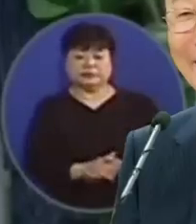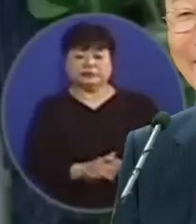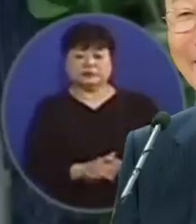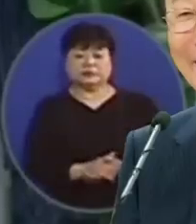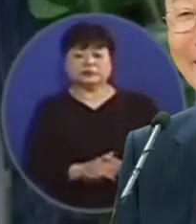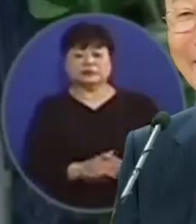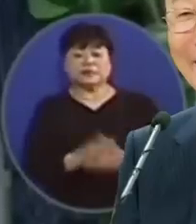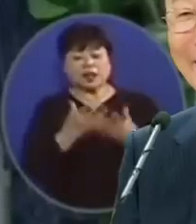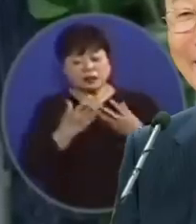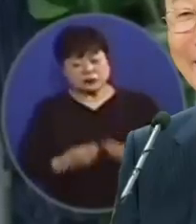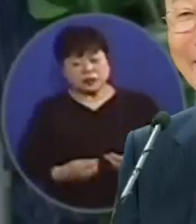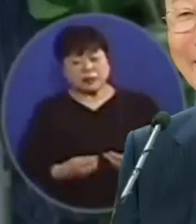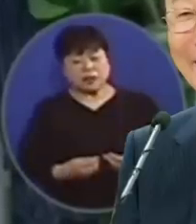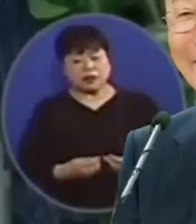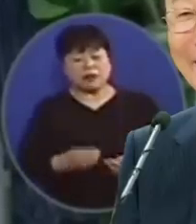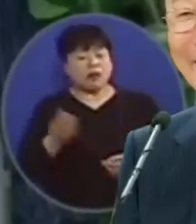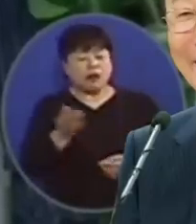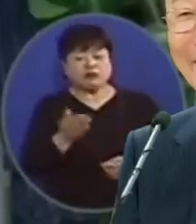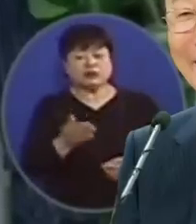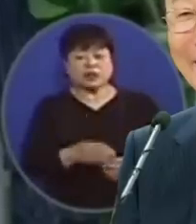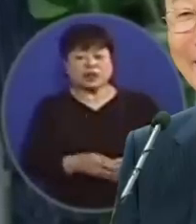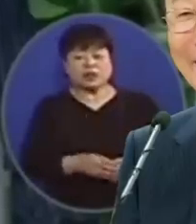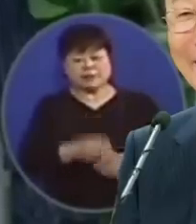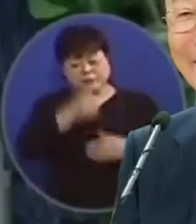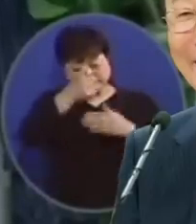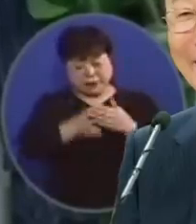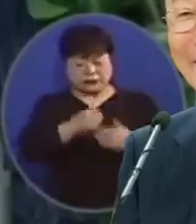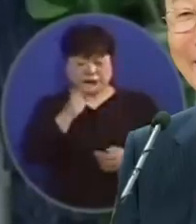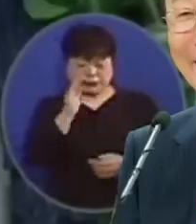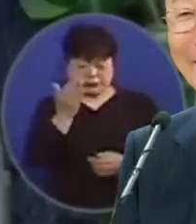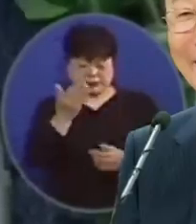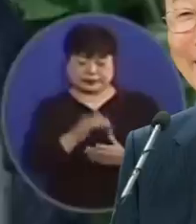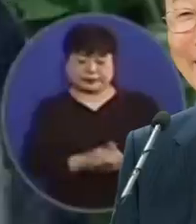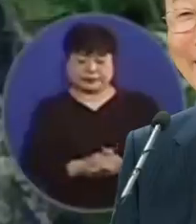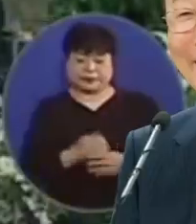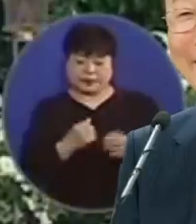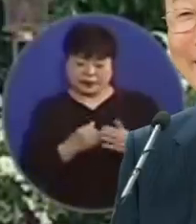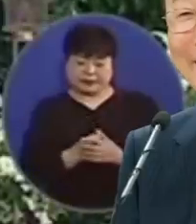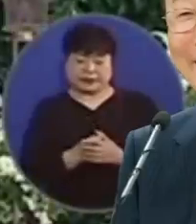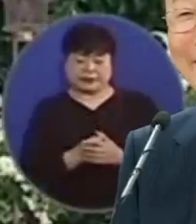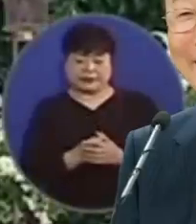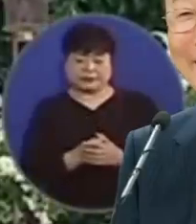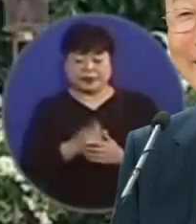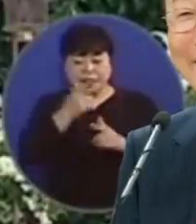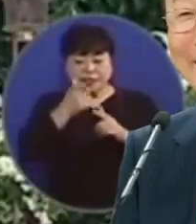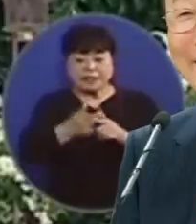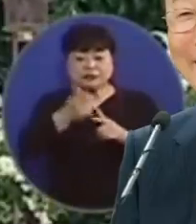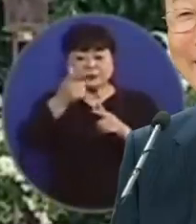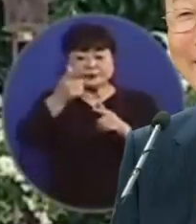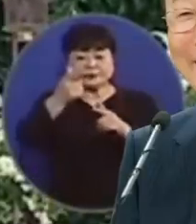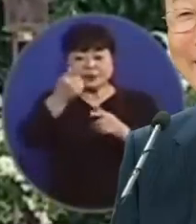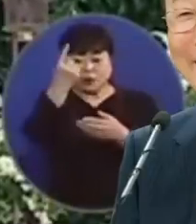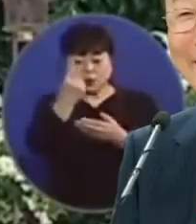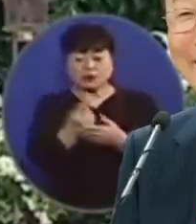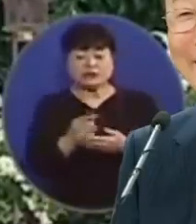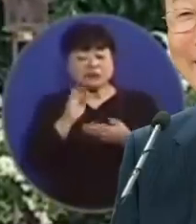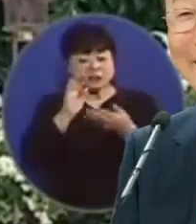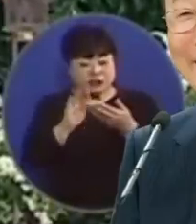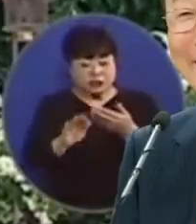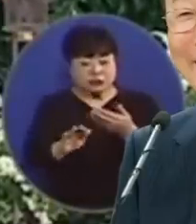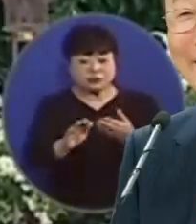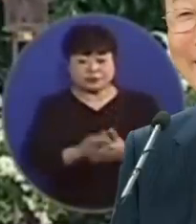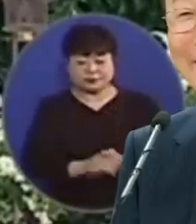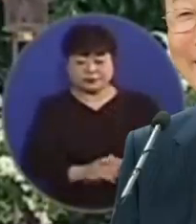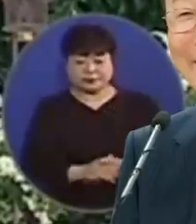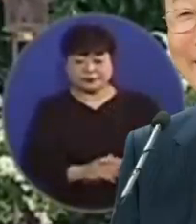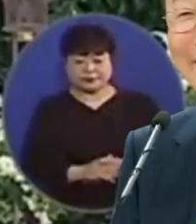절망의 허무에 사라지고 말한 것입니다. 그러므로 예수님 오신 이유는 이와